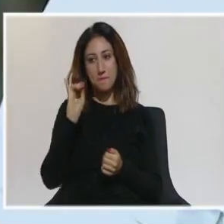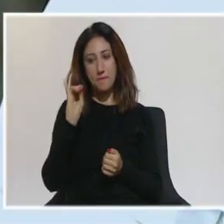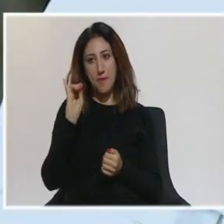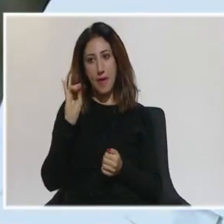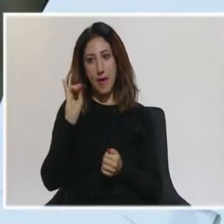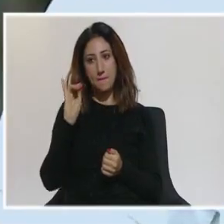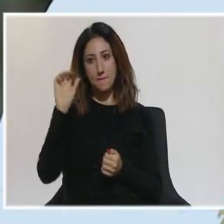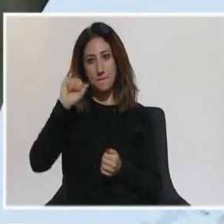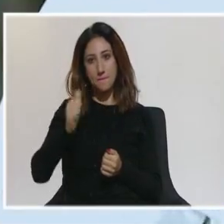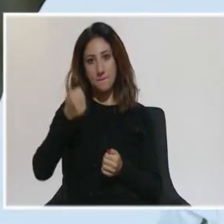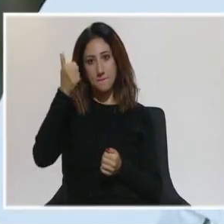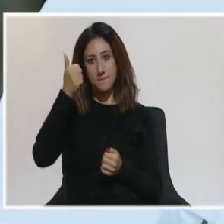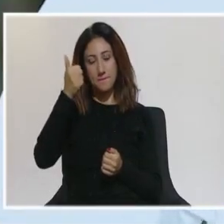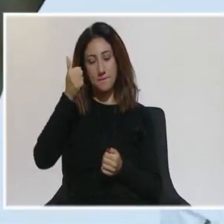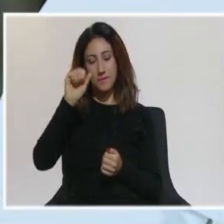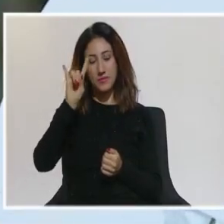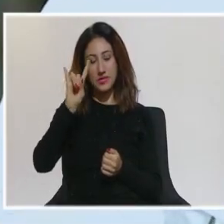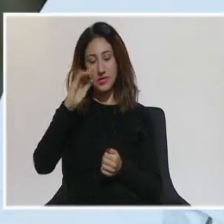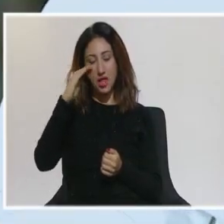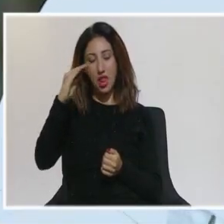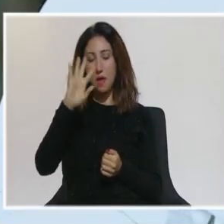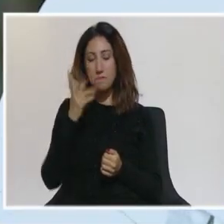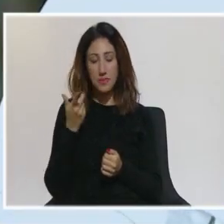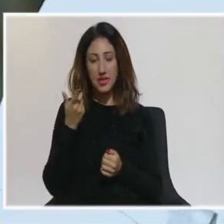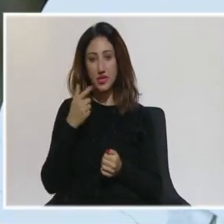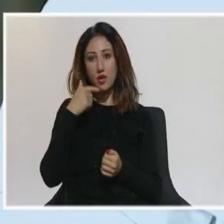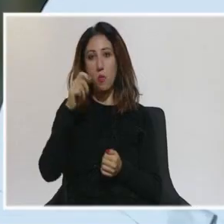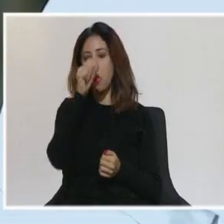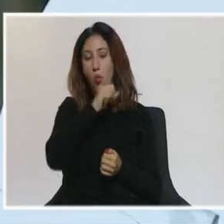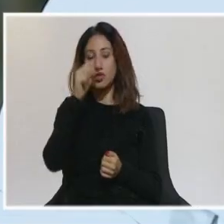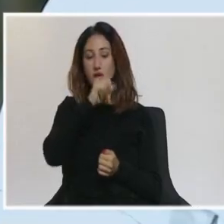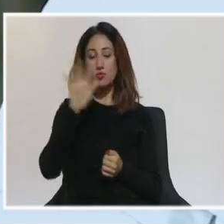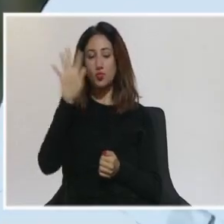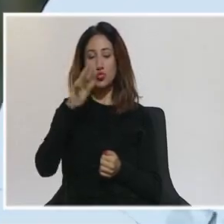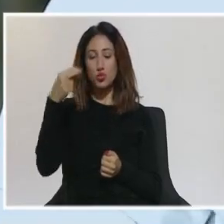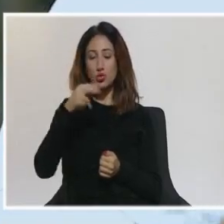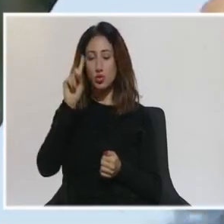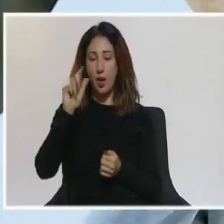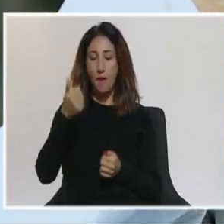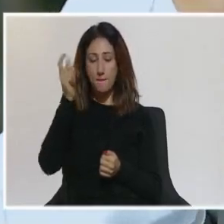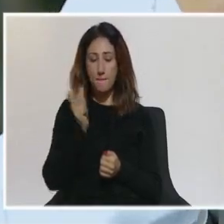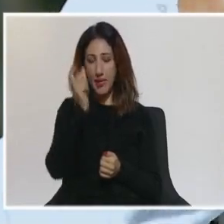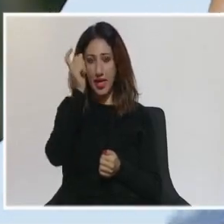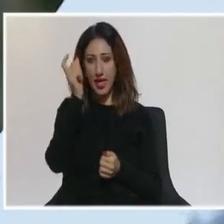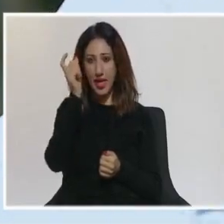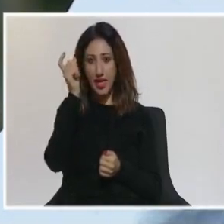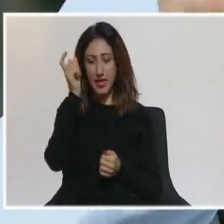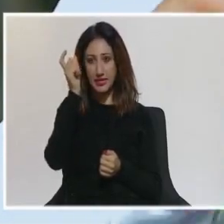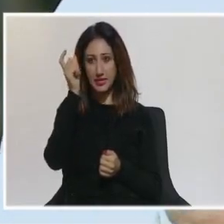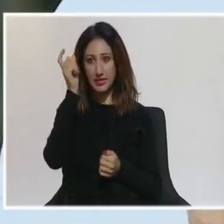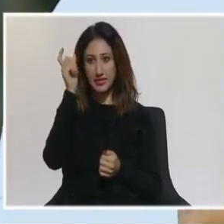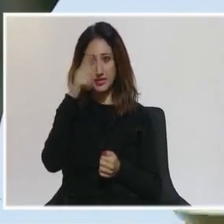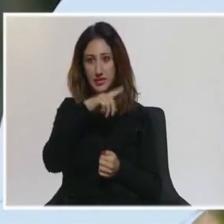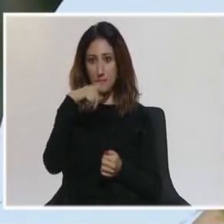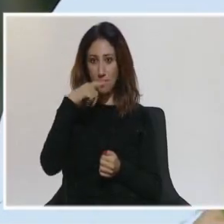عبد الرحيم. اول واحد قال حكايه عم دي شعبان عبد الرحيم الله يرحمه، الف رحمه مر عليه. هو كان منطقه ايه؟ ما كانش عارف حد في